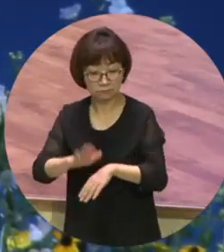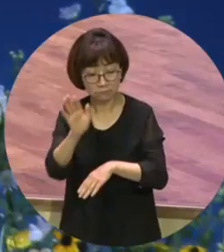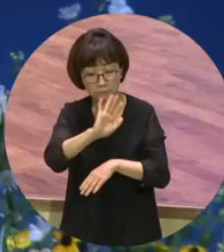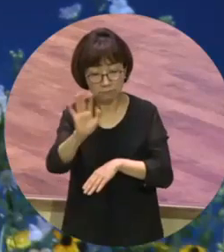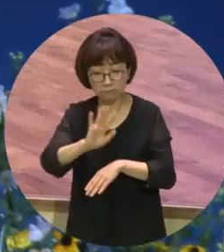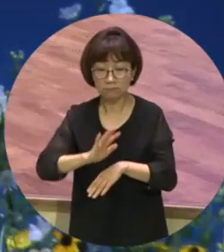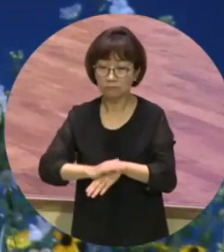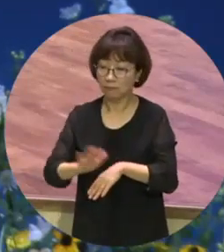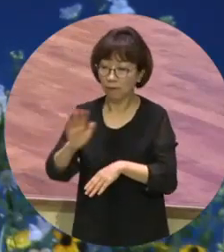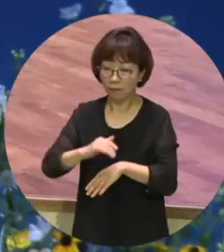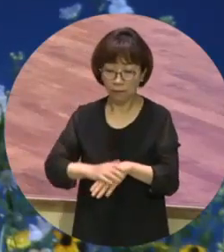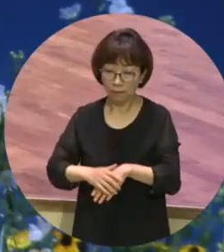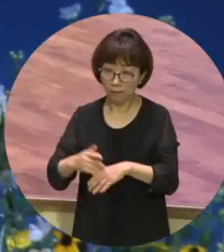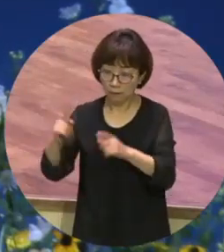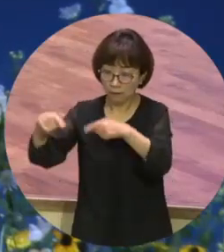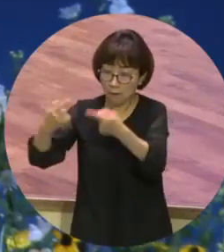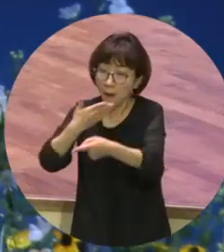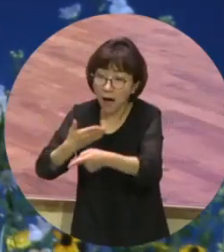다수결로 하는 게 아니에요.